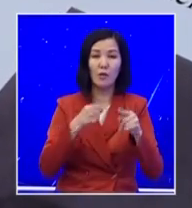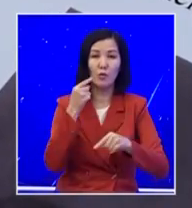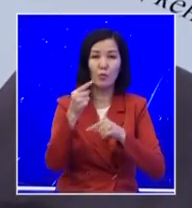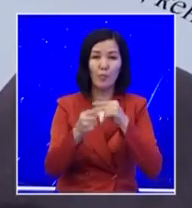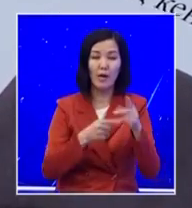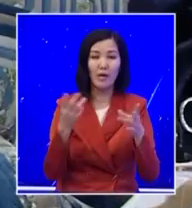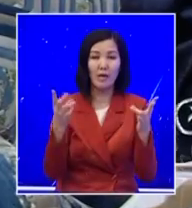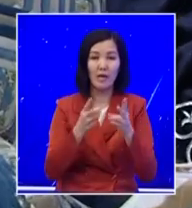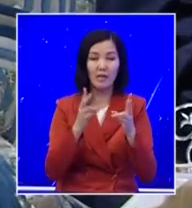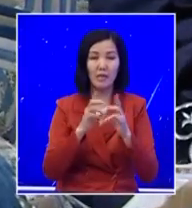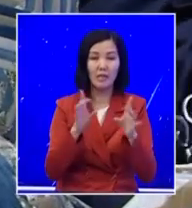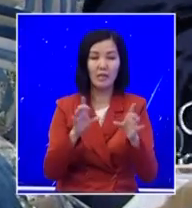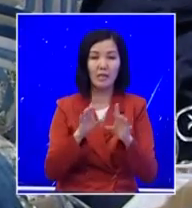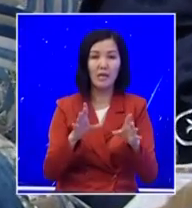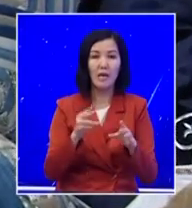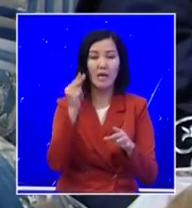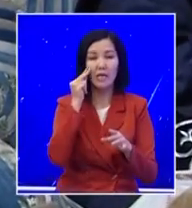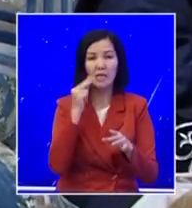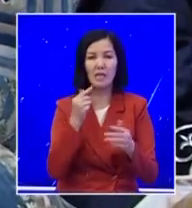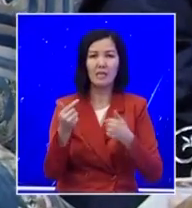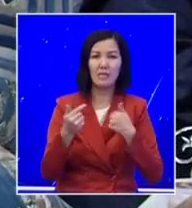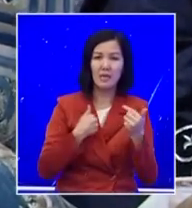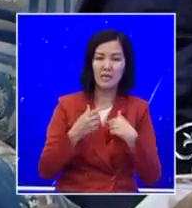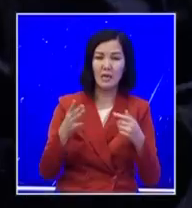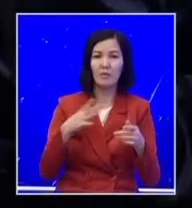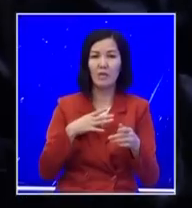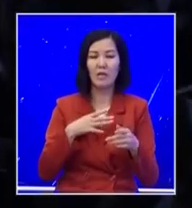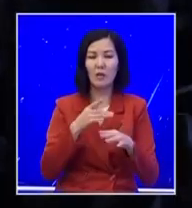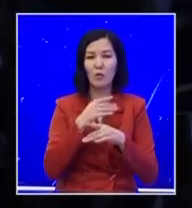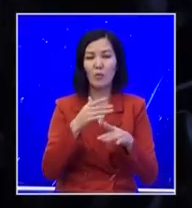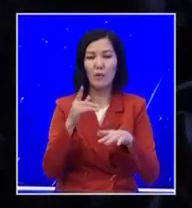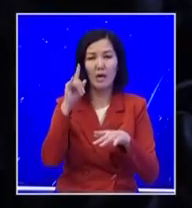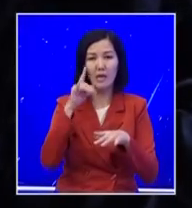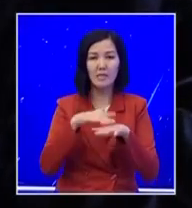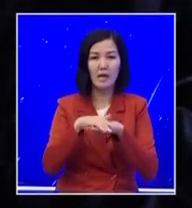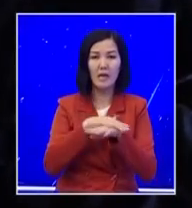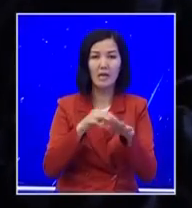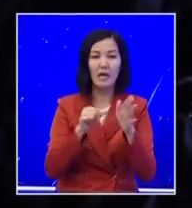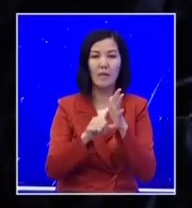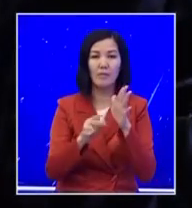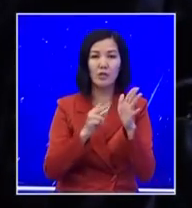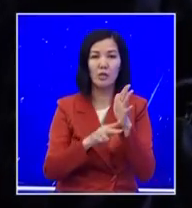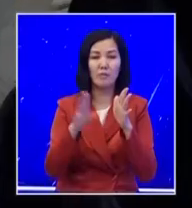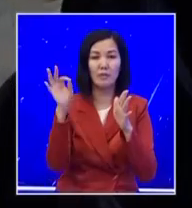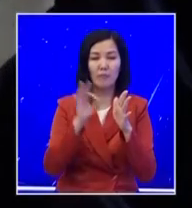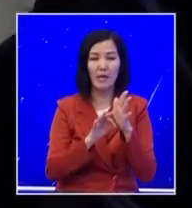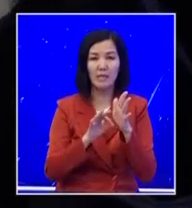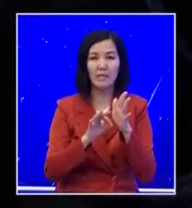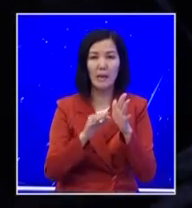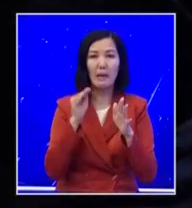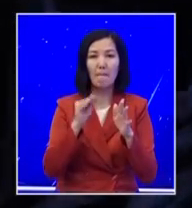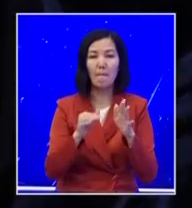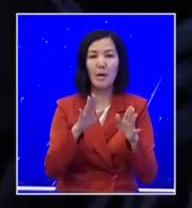бұл. Қалмақтың тепкісін көп көрген. Бостандық үшін көп қырғынға ұшыраған қазақ халқы 60-70% жоғалтты. Мың өліп, мың